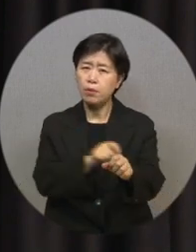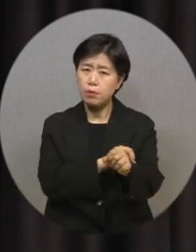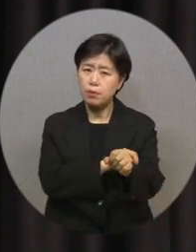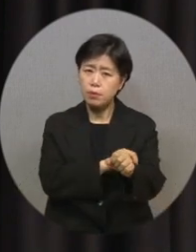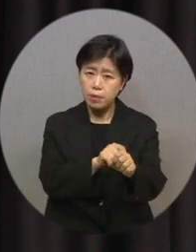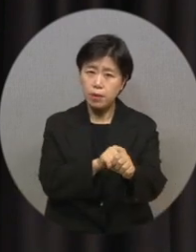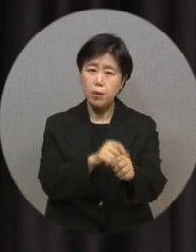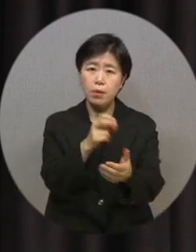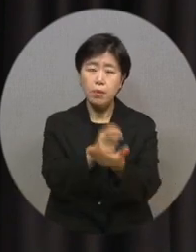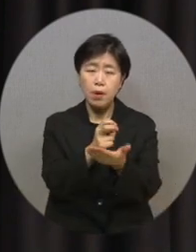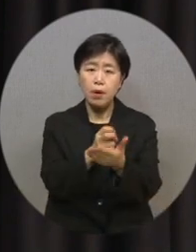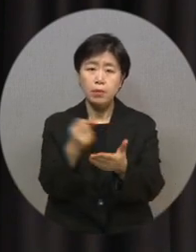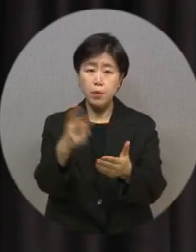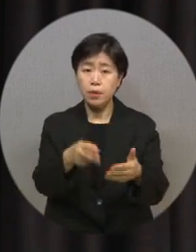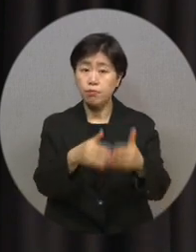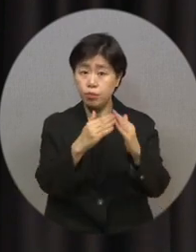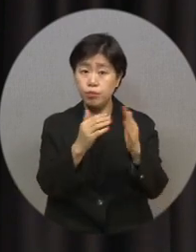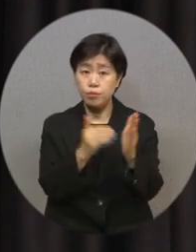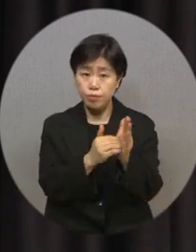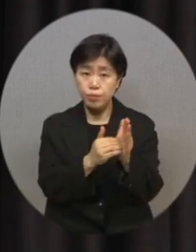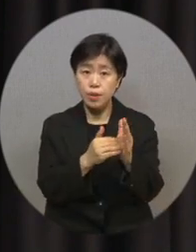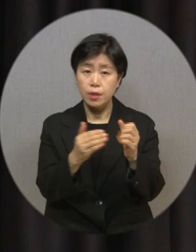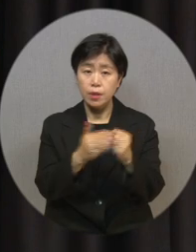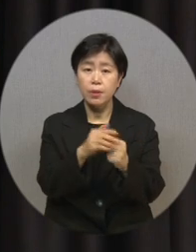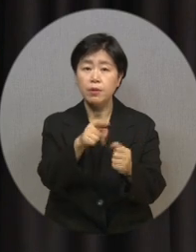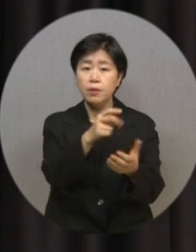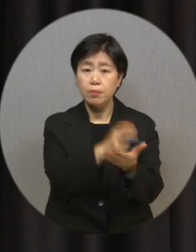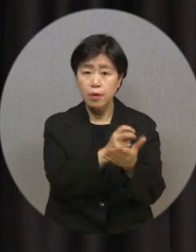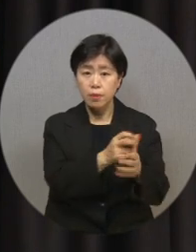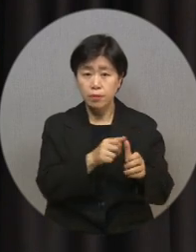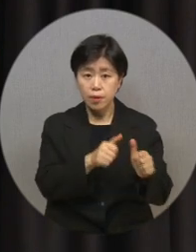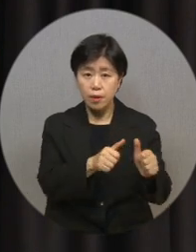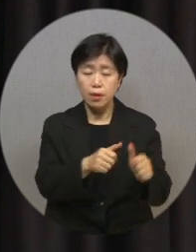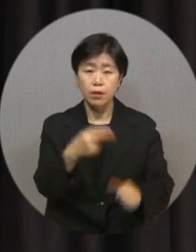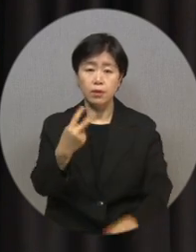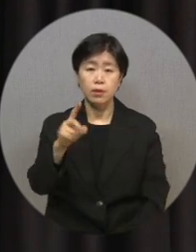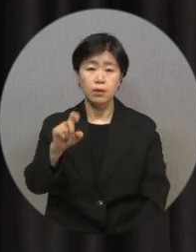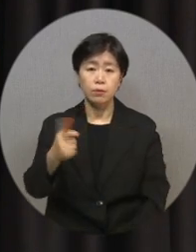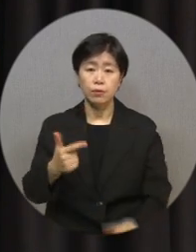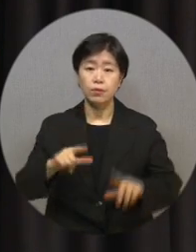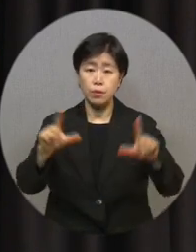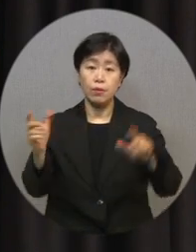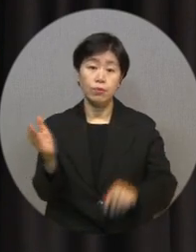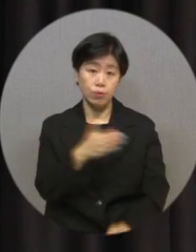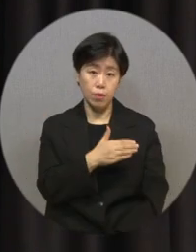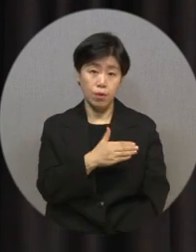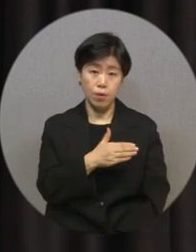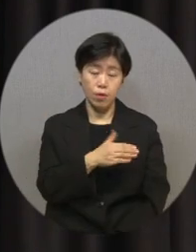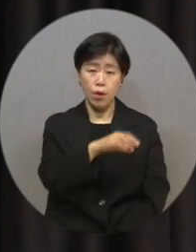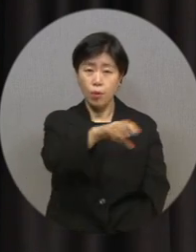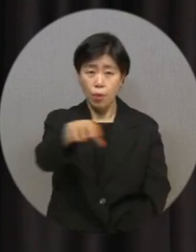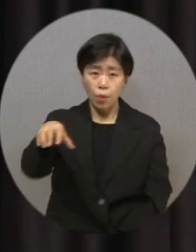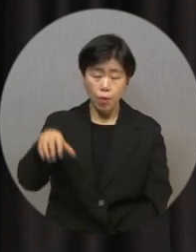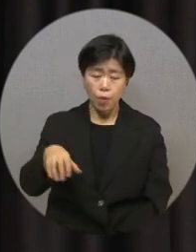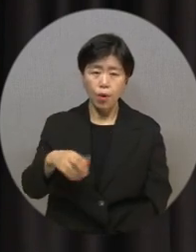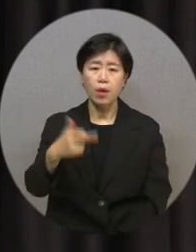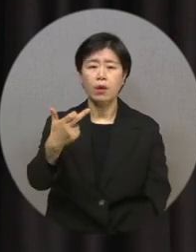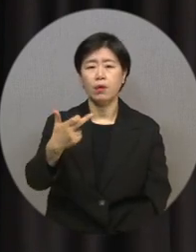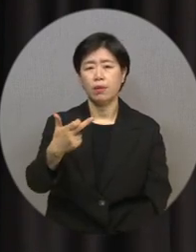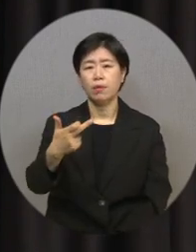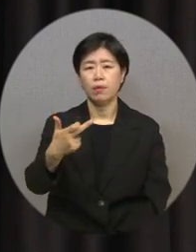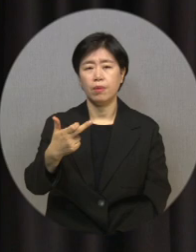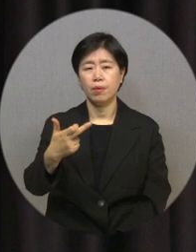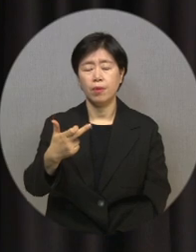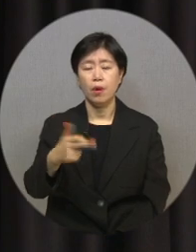계기로 2016년부터 광력 지방자치 단체여 개 단체에 발달 장애인 전원 센터가 생겨서